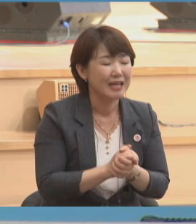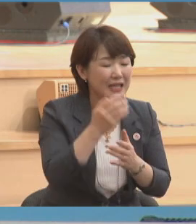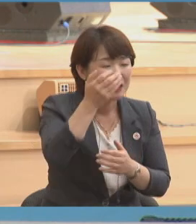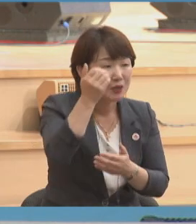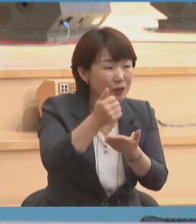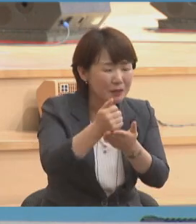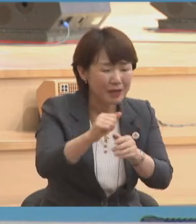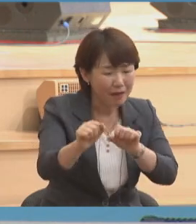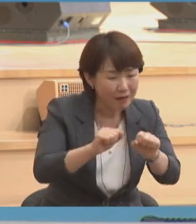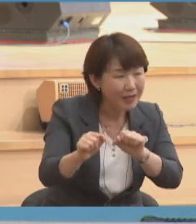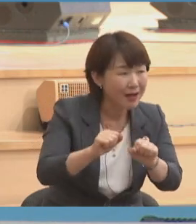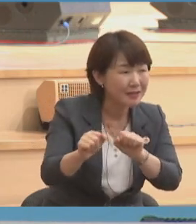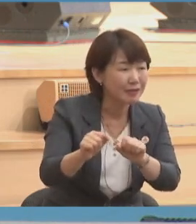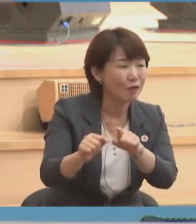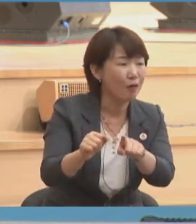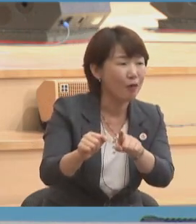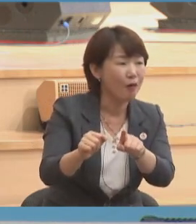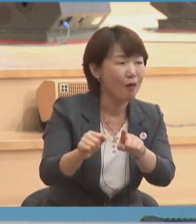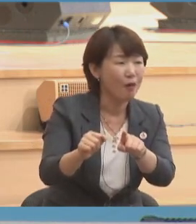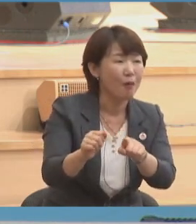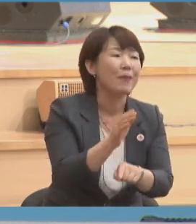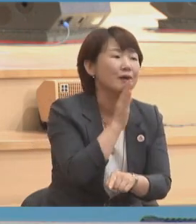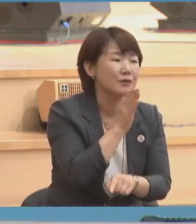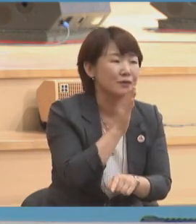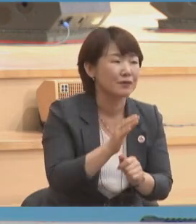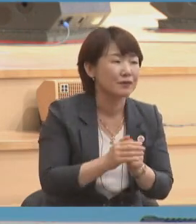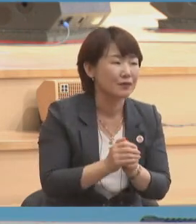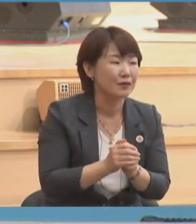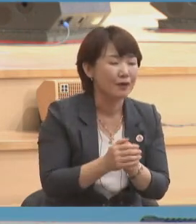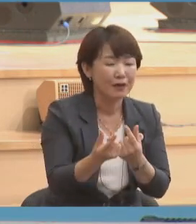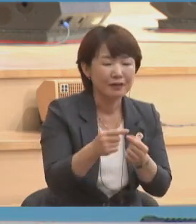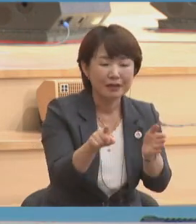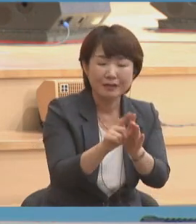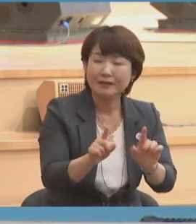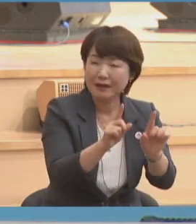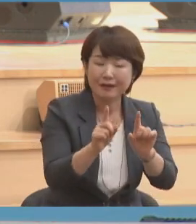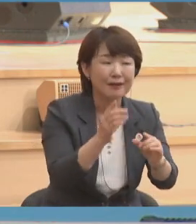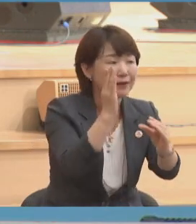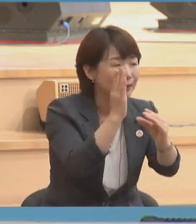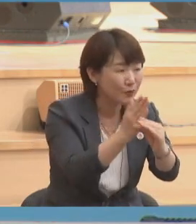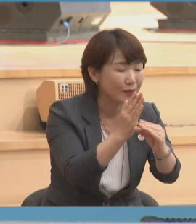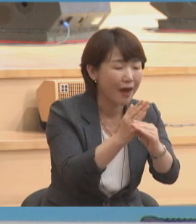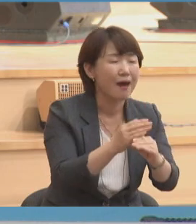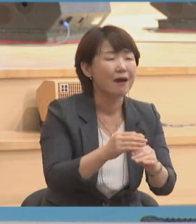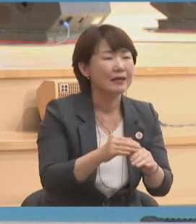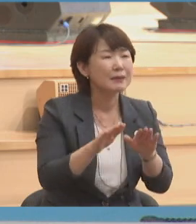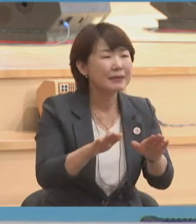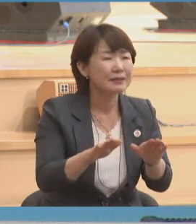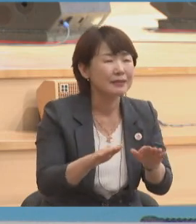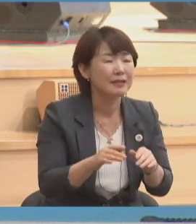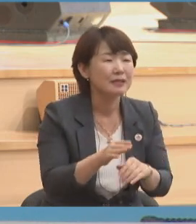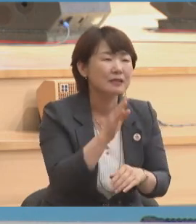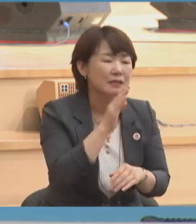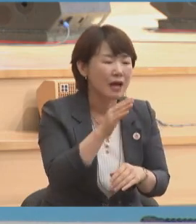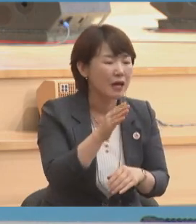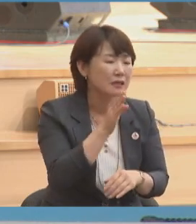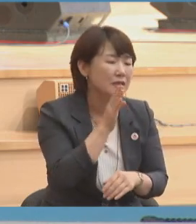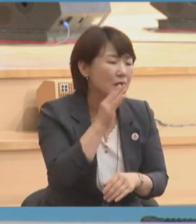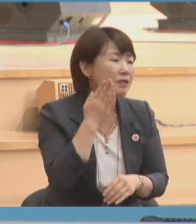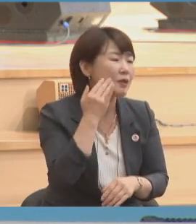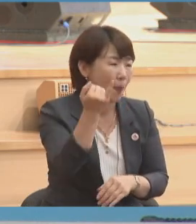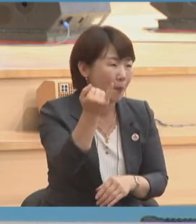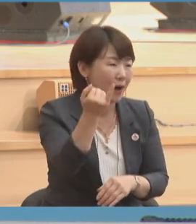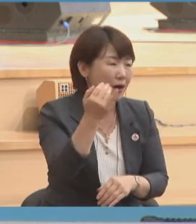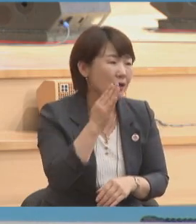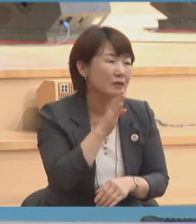성령님이 하신 거라고는 말할 수밖에 없는 거예요. 그렇게 신앙생활을 하던 가운데 이번에는 진짜 친정 엄마의 구원이